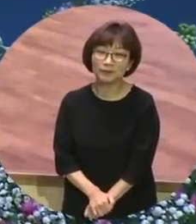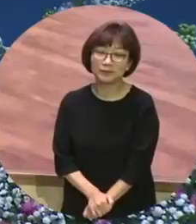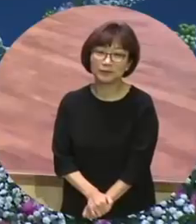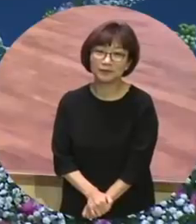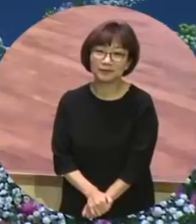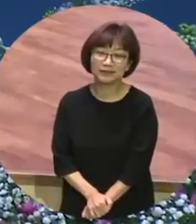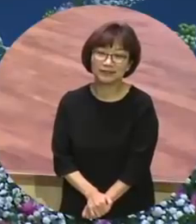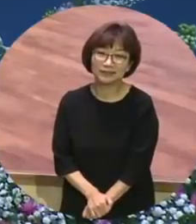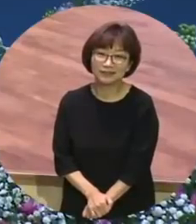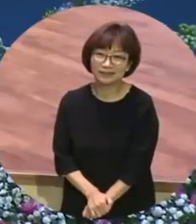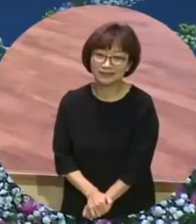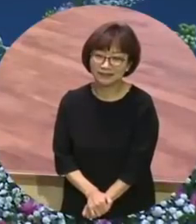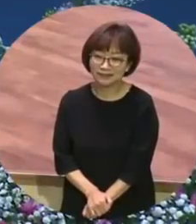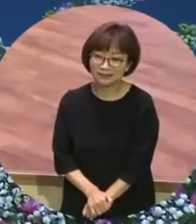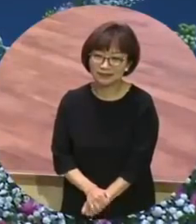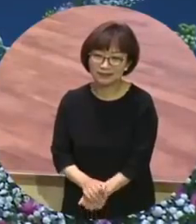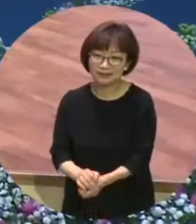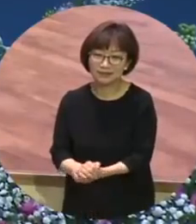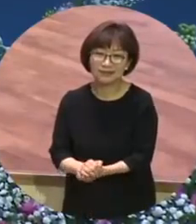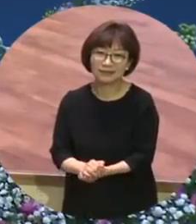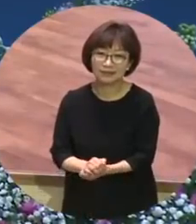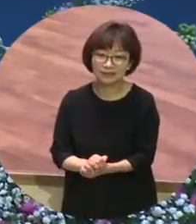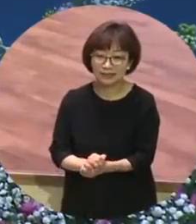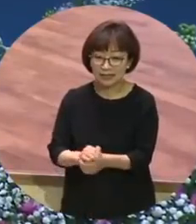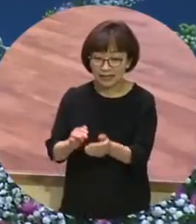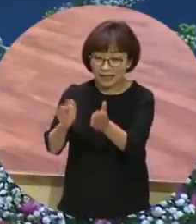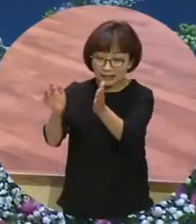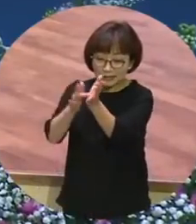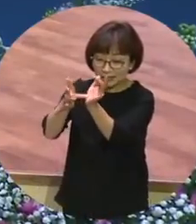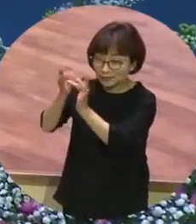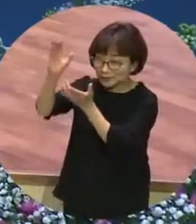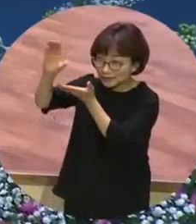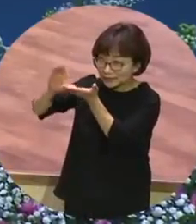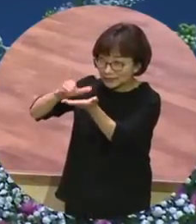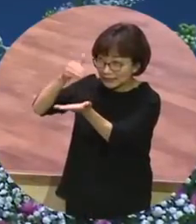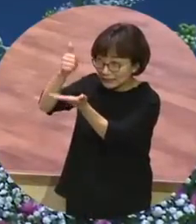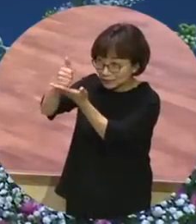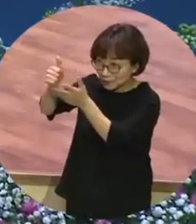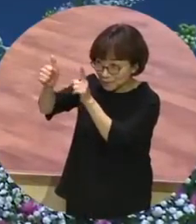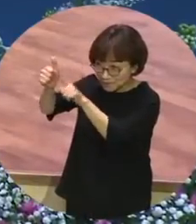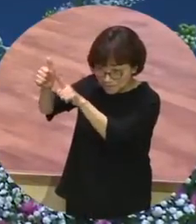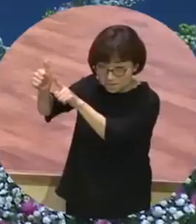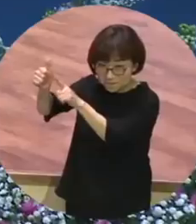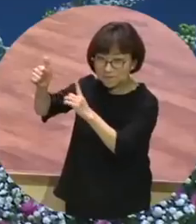오직 예수 그리스도만으로 기쁨을 맛보는